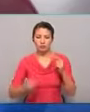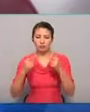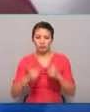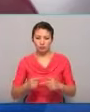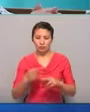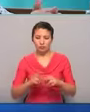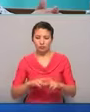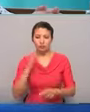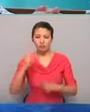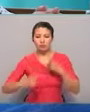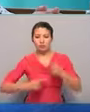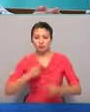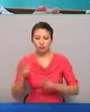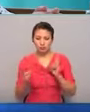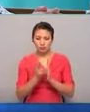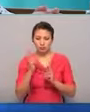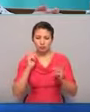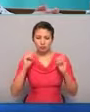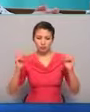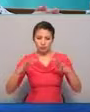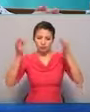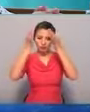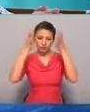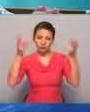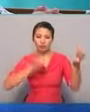Сонымен қатар келесі басқосуда өңірдегі мәдениет саласы